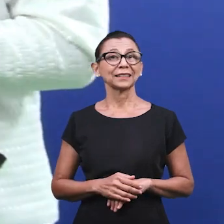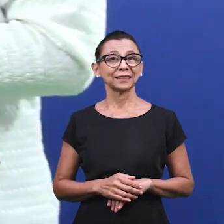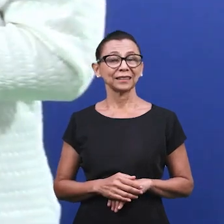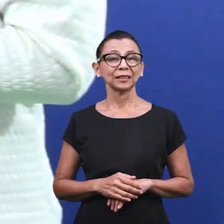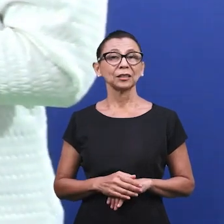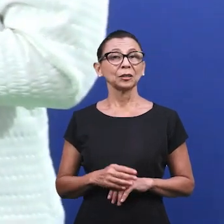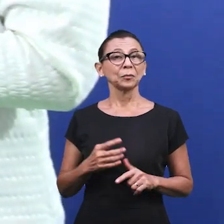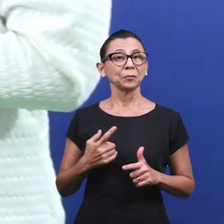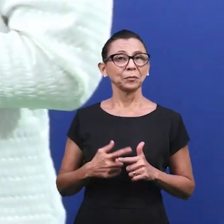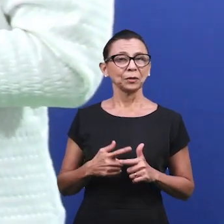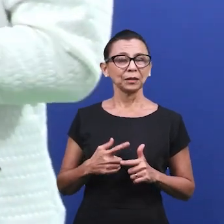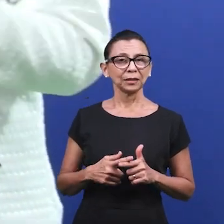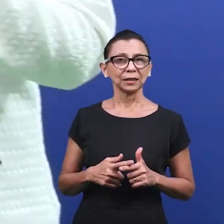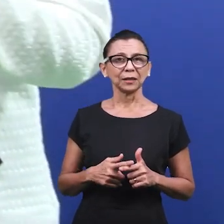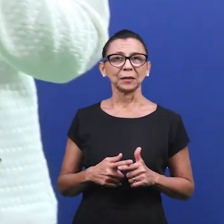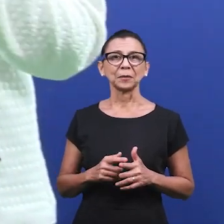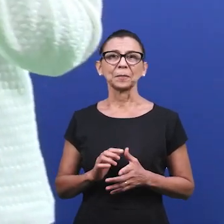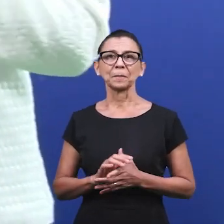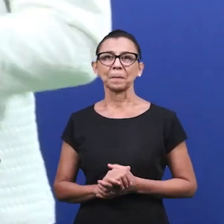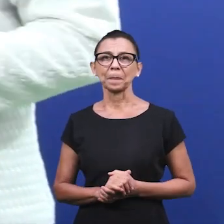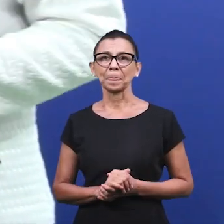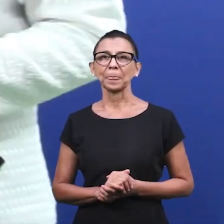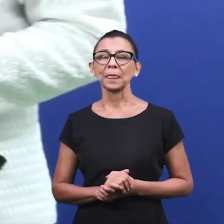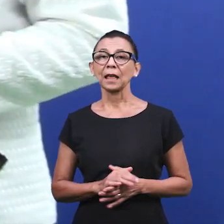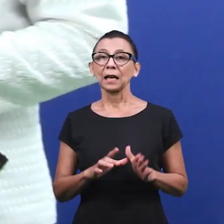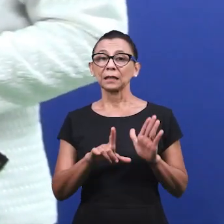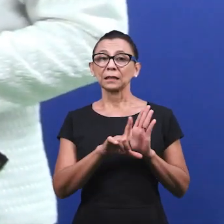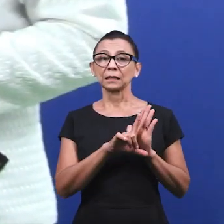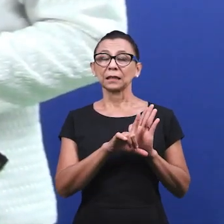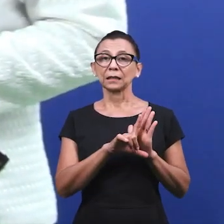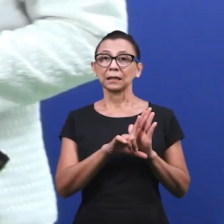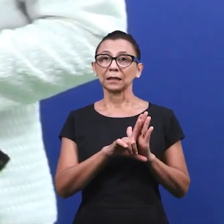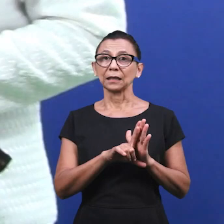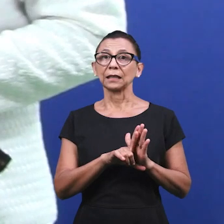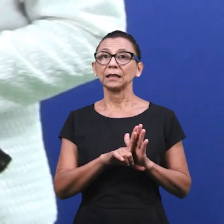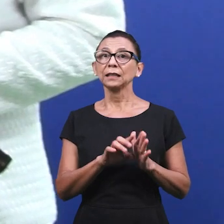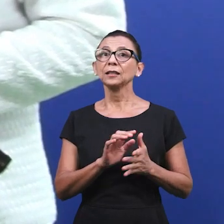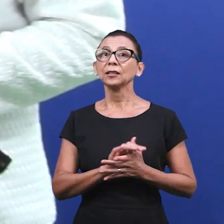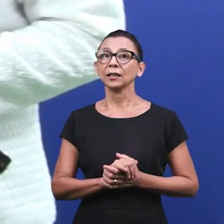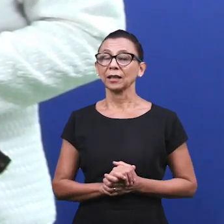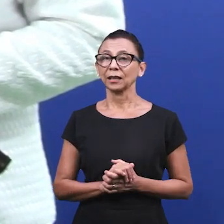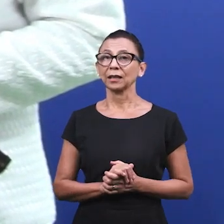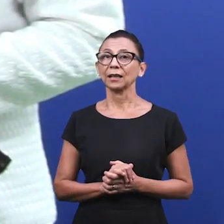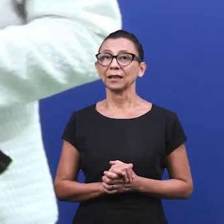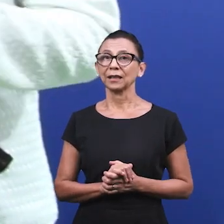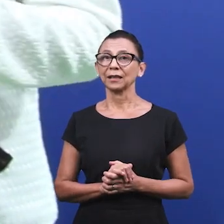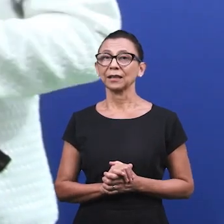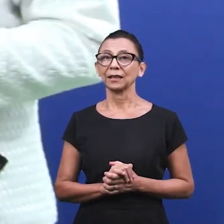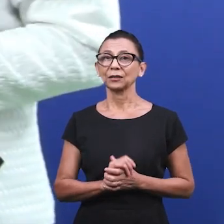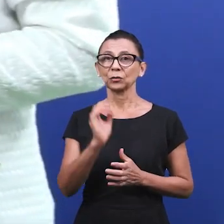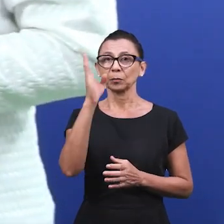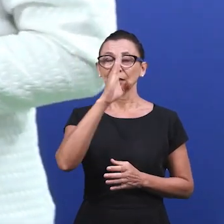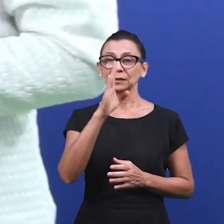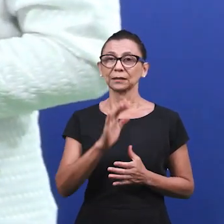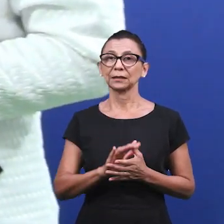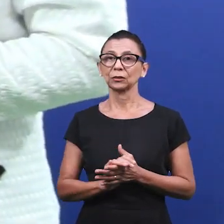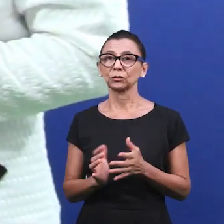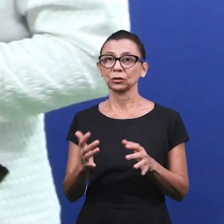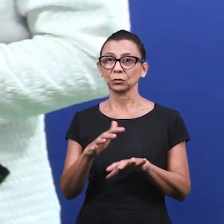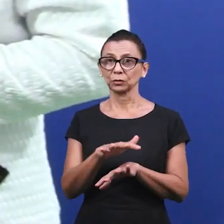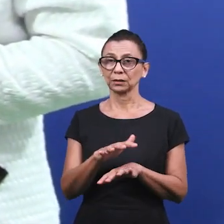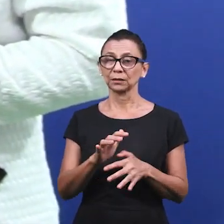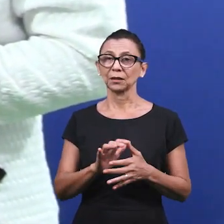Pourquoi? Regardez bien. D'ailleurs, c'est prévu dans la loi brésilienne d'inclusion qui dit